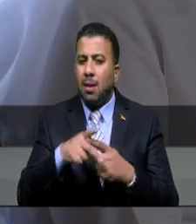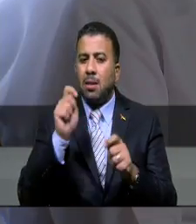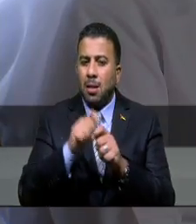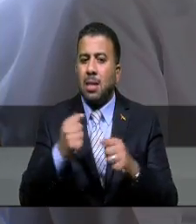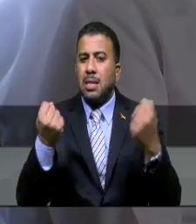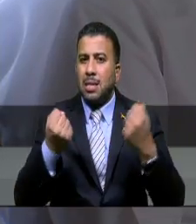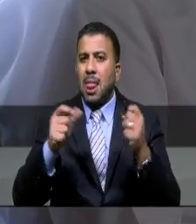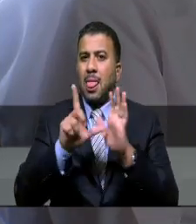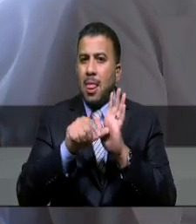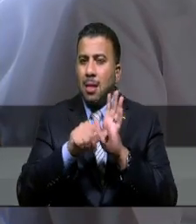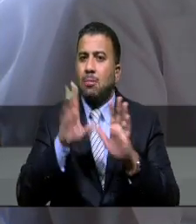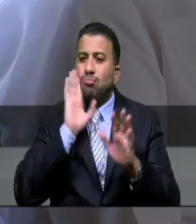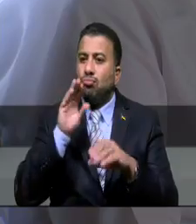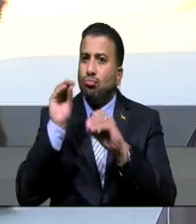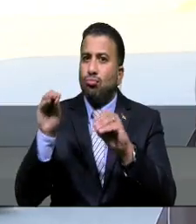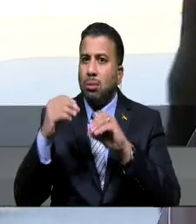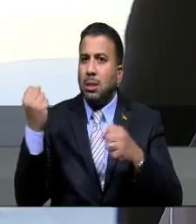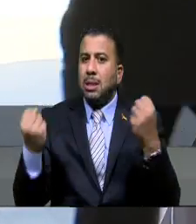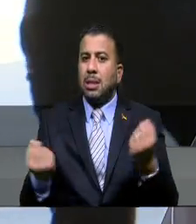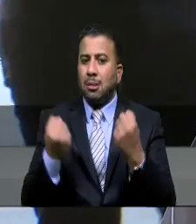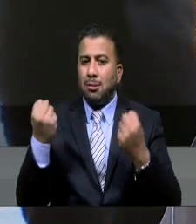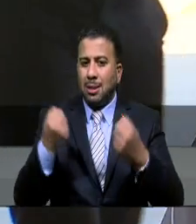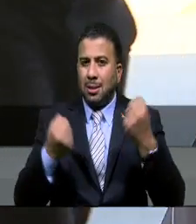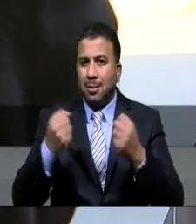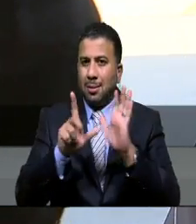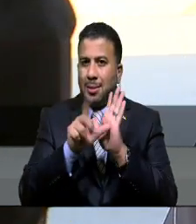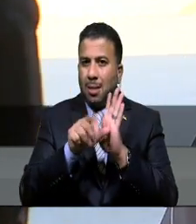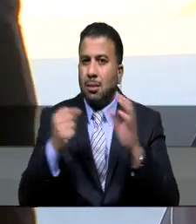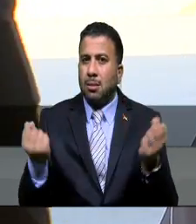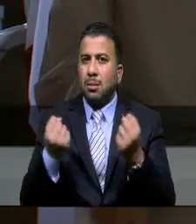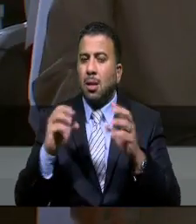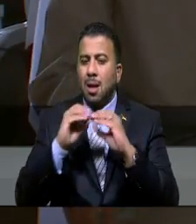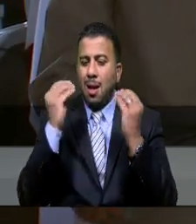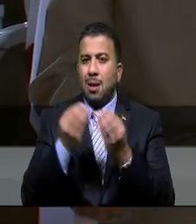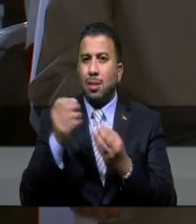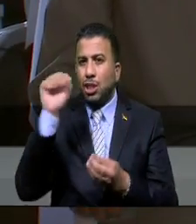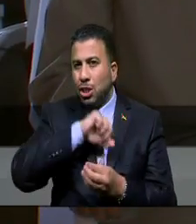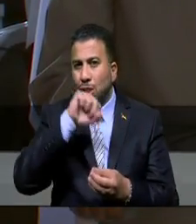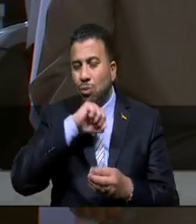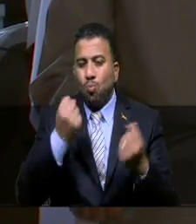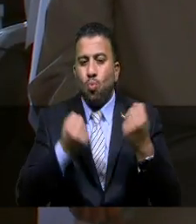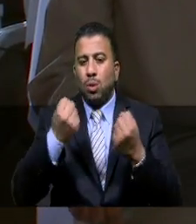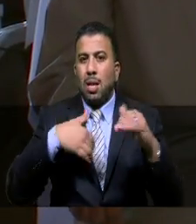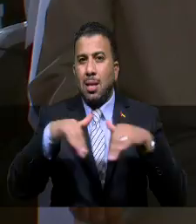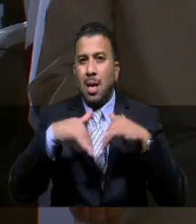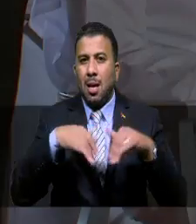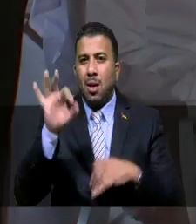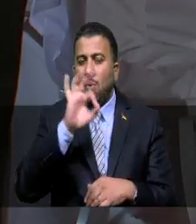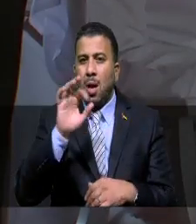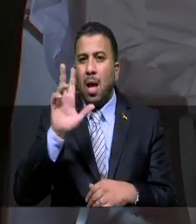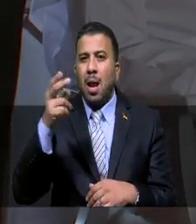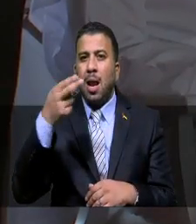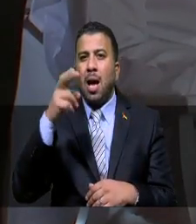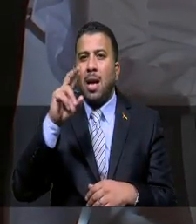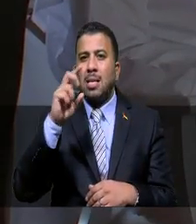والسائقين. وأقيمت الدورة التدريبية في مبنى مؤسسة الشرقة المواصلات العامة في منطقة العزرة بالشرقة صباح